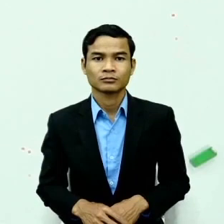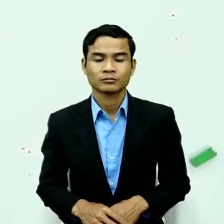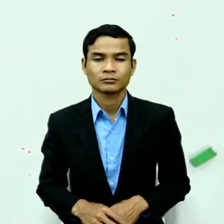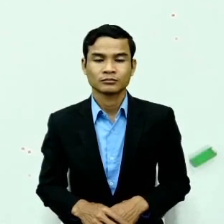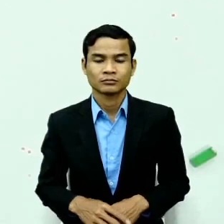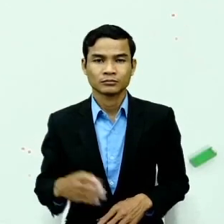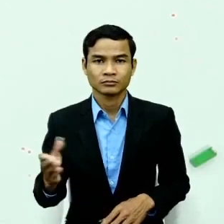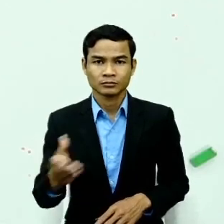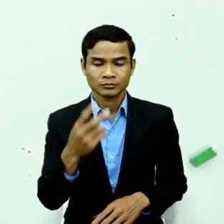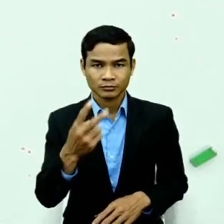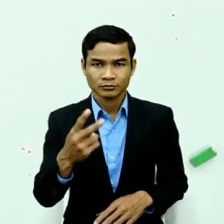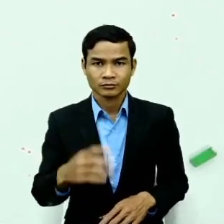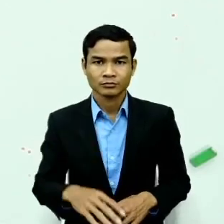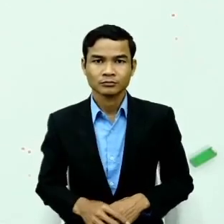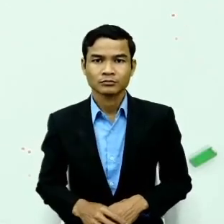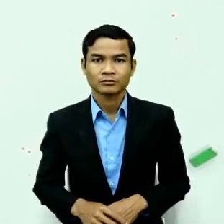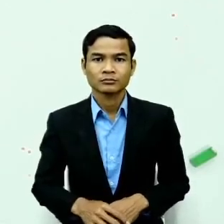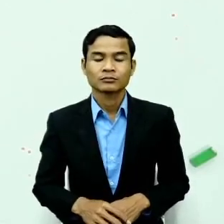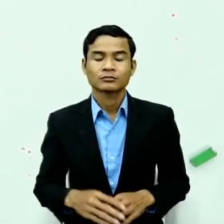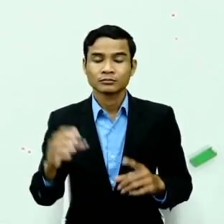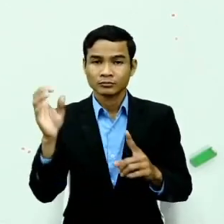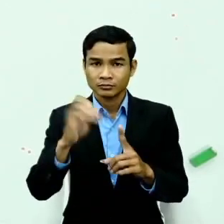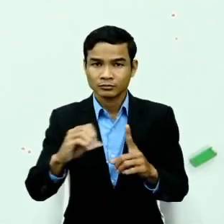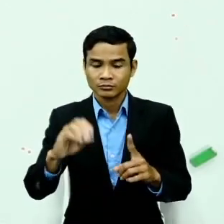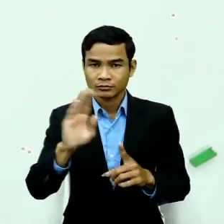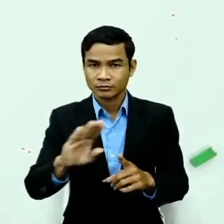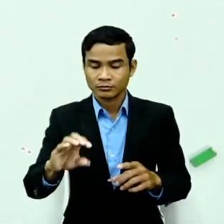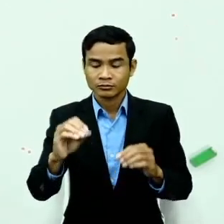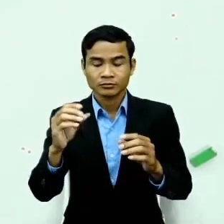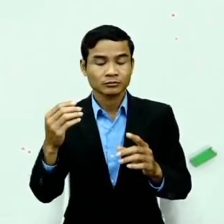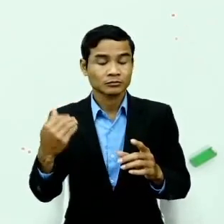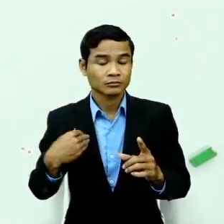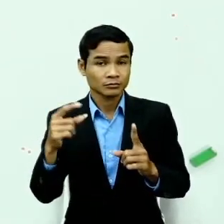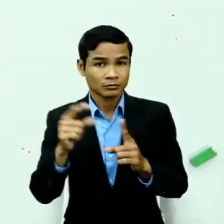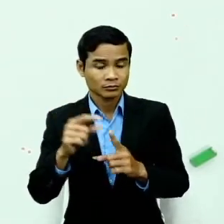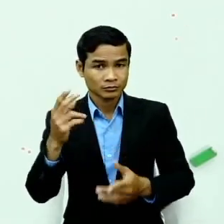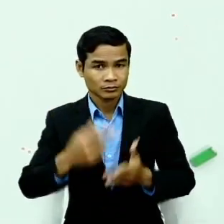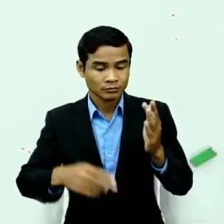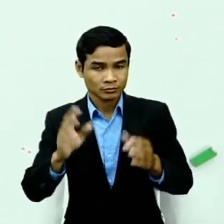chà là con mớ thảm ta là bà rồi bà dơ miên bịa vậy khá con